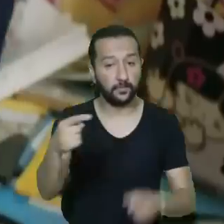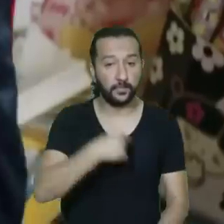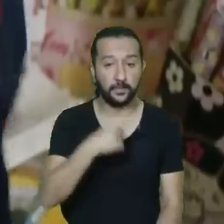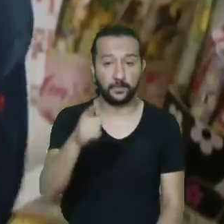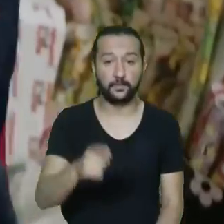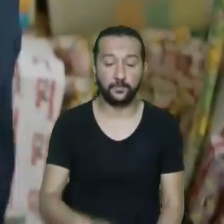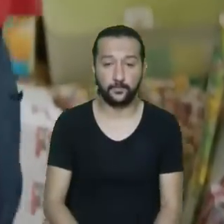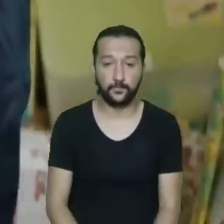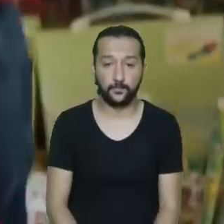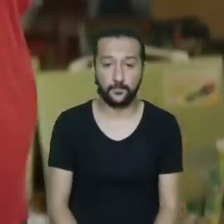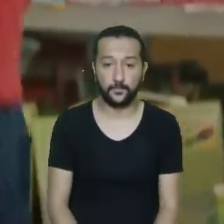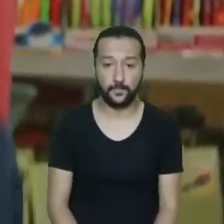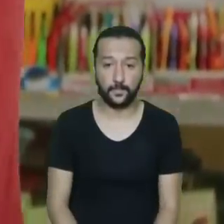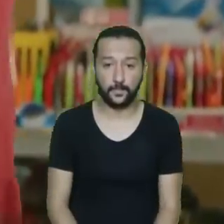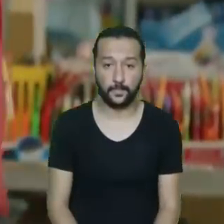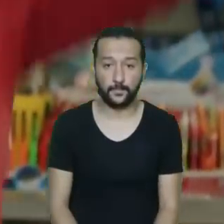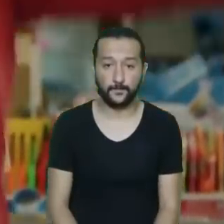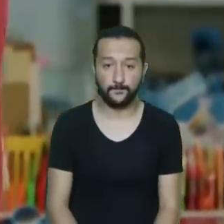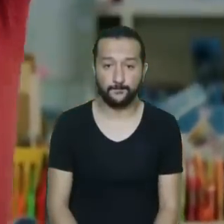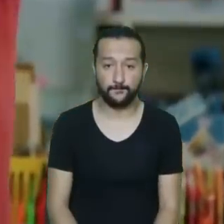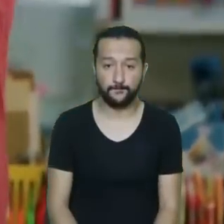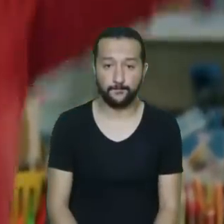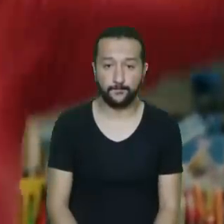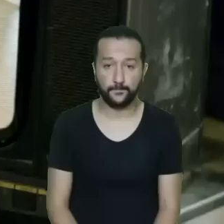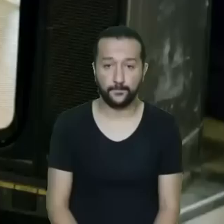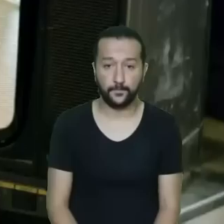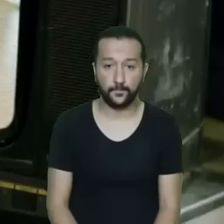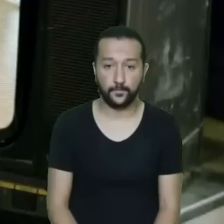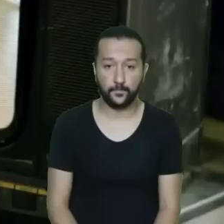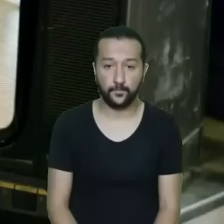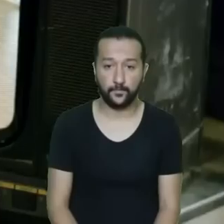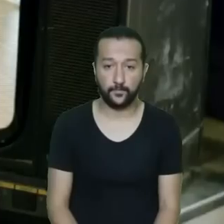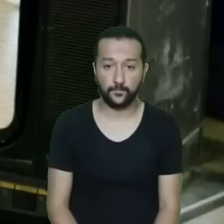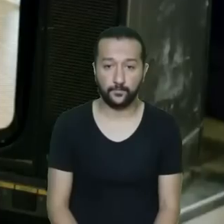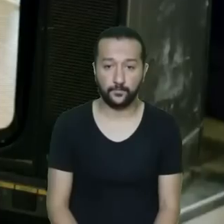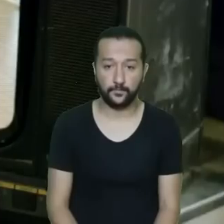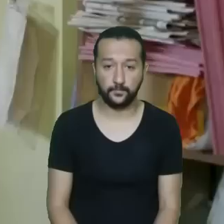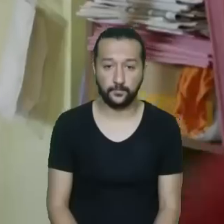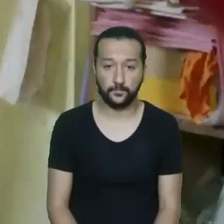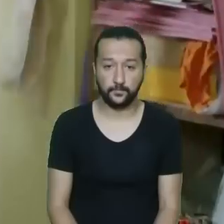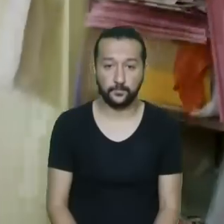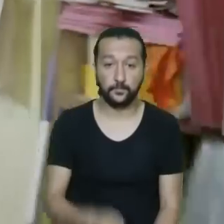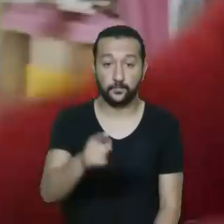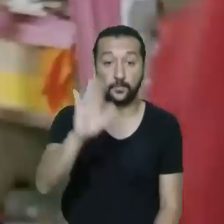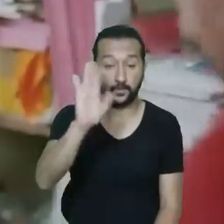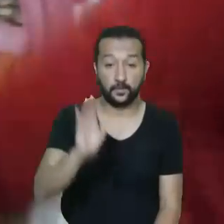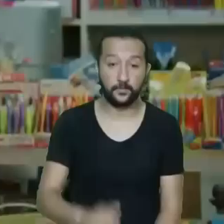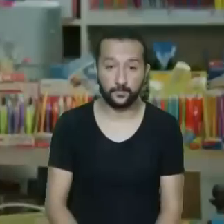bana? Şişman kırtasiyeci egzersiz yapıyor. Önündeki televizyonda egzersiz yapan bir grubu izliyor.